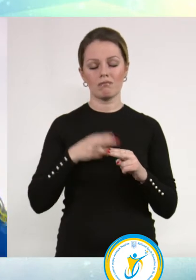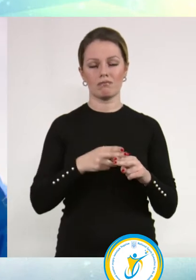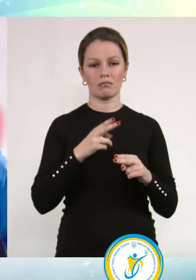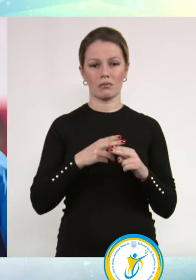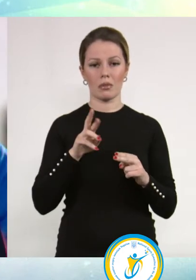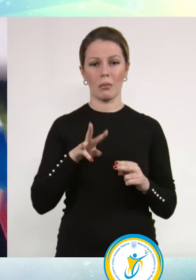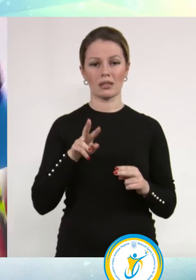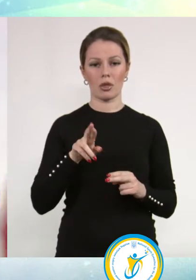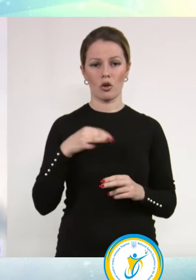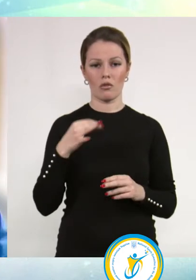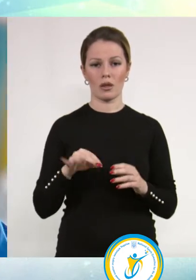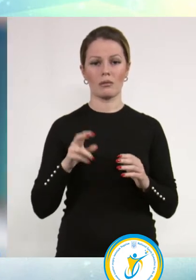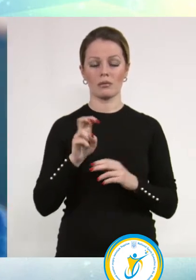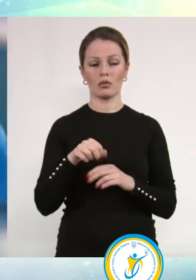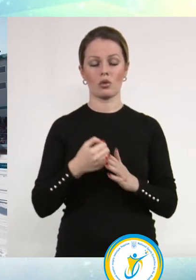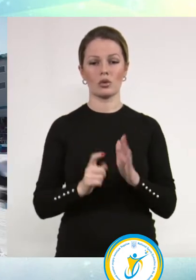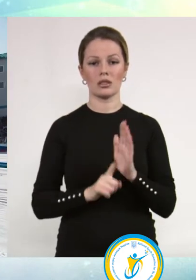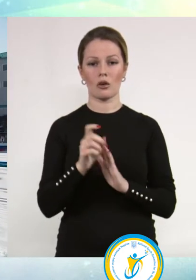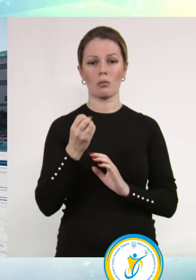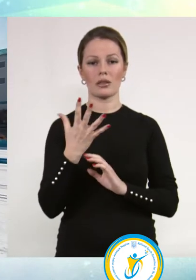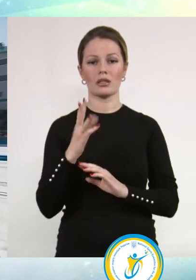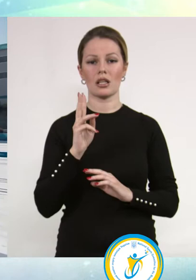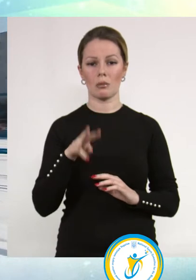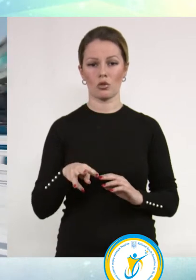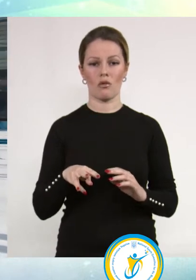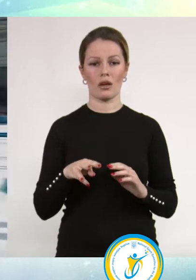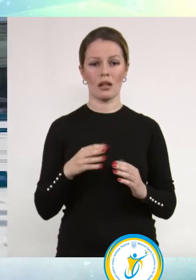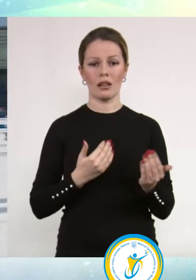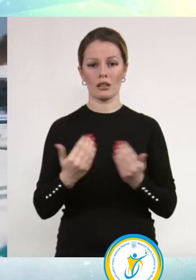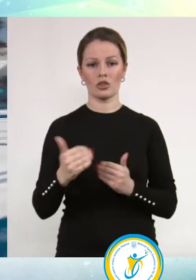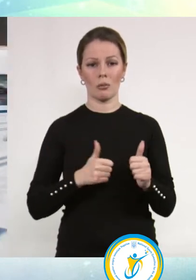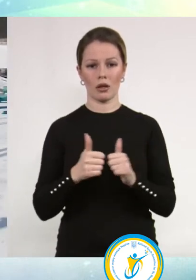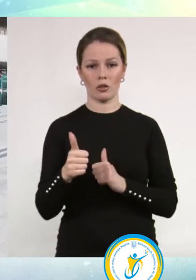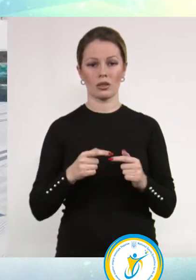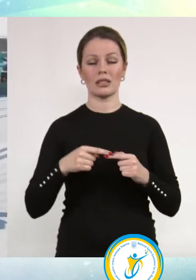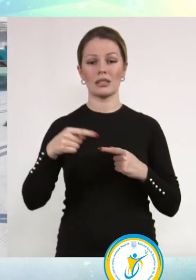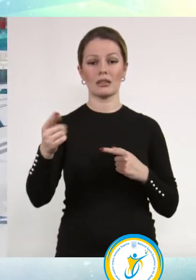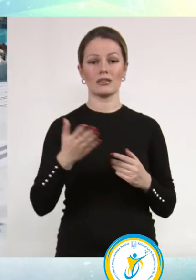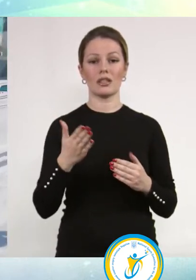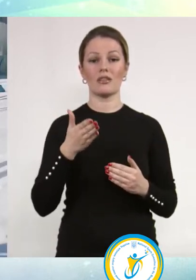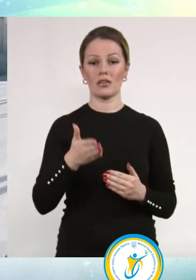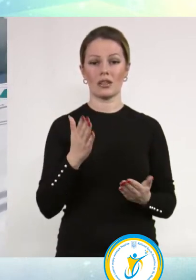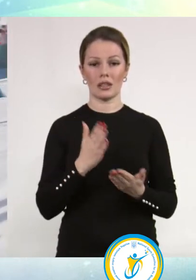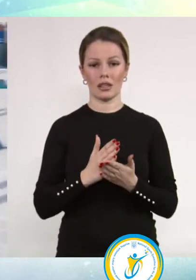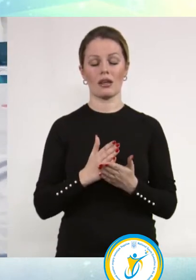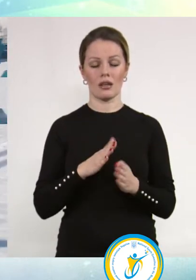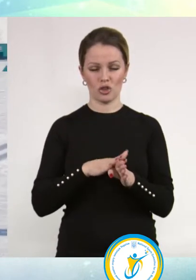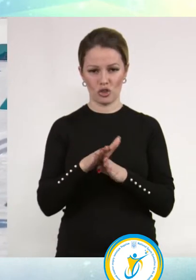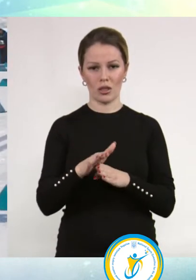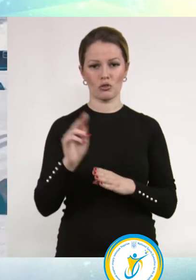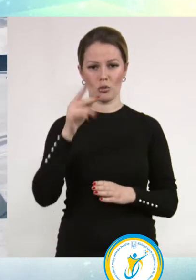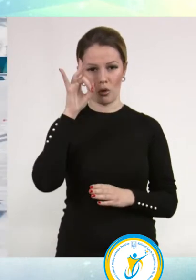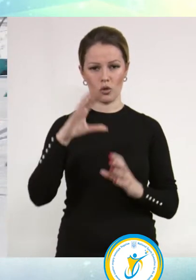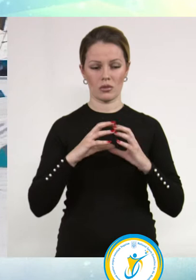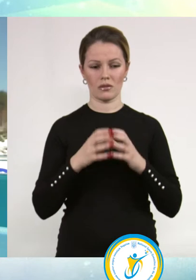бекграундом Максим Яровий підходив до старту на 15-кілометрових лижних перегонах. Дистанція, в якій він є чинним чемпіоном